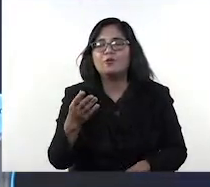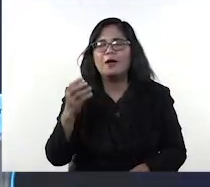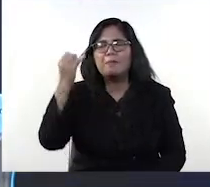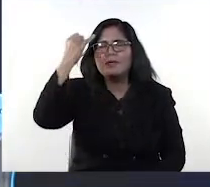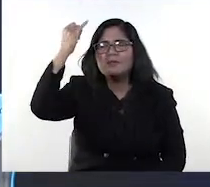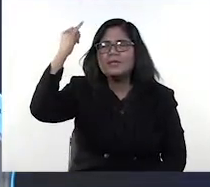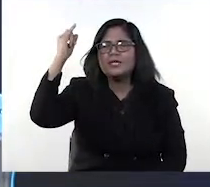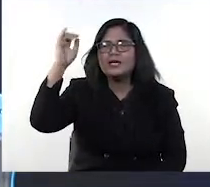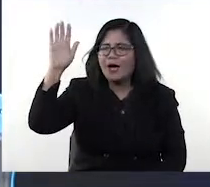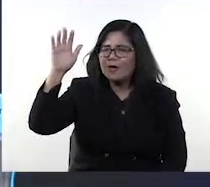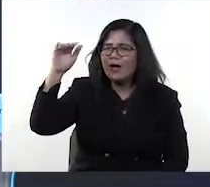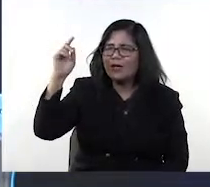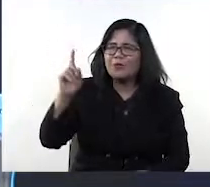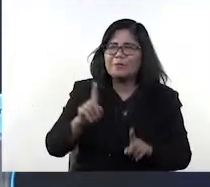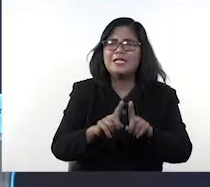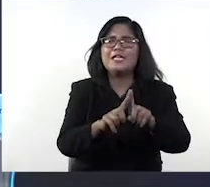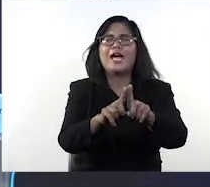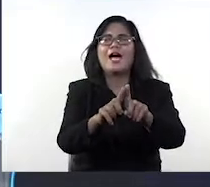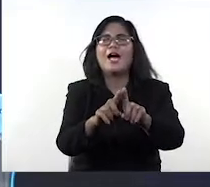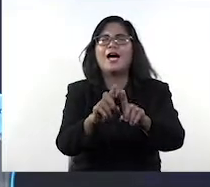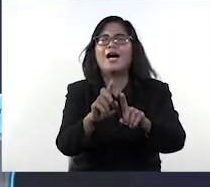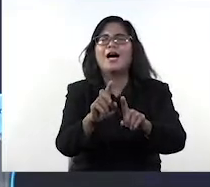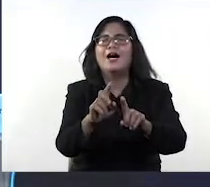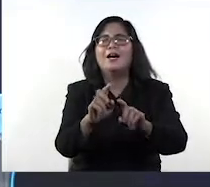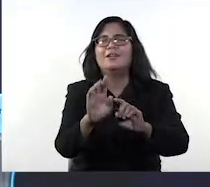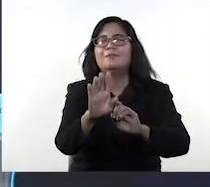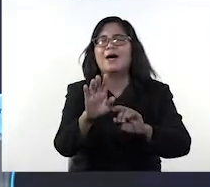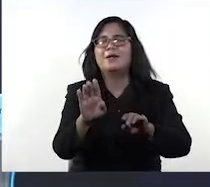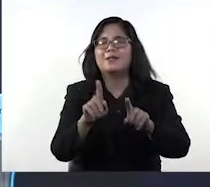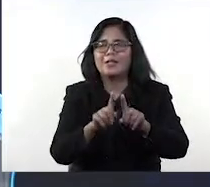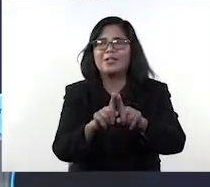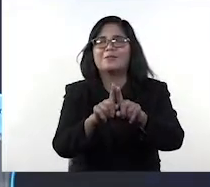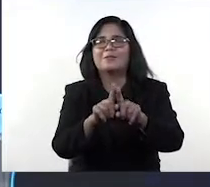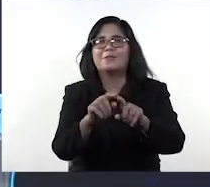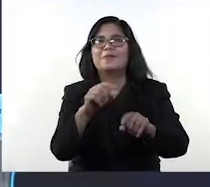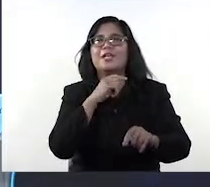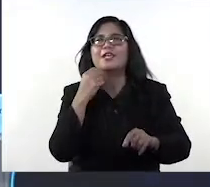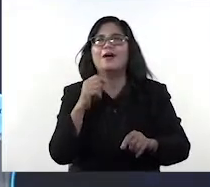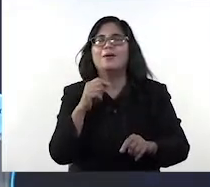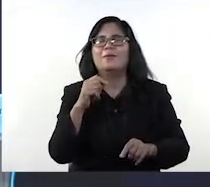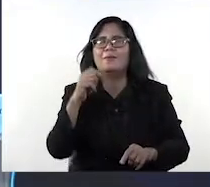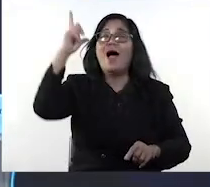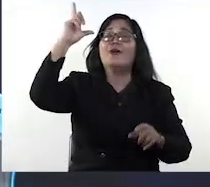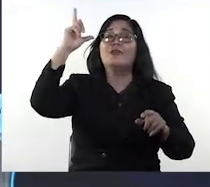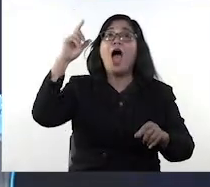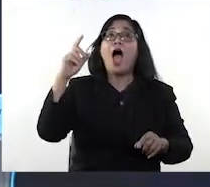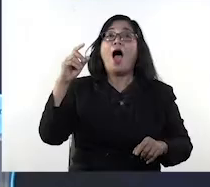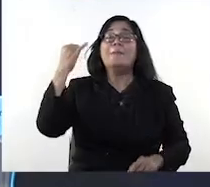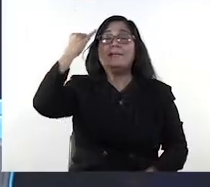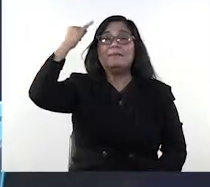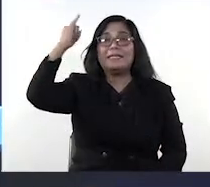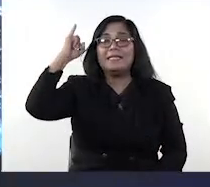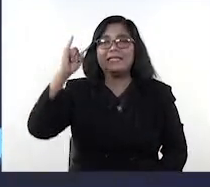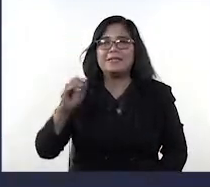Wa lagi semangat-semangat didepan pendeta tiba-tiba bangun l hhw boleh mungkin lagi dong hahaha